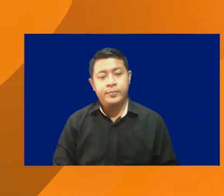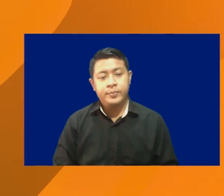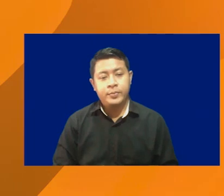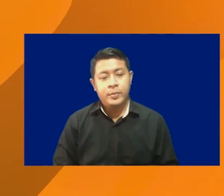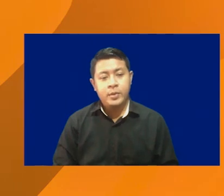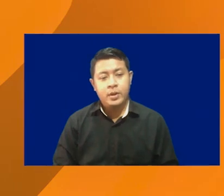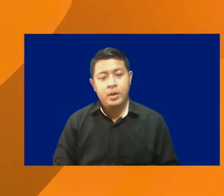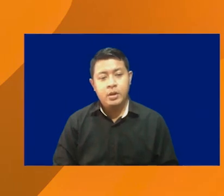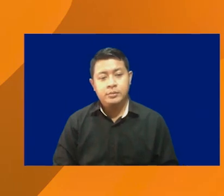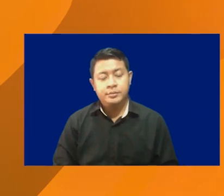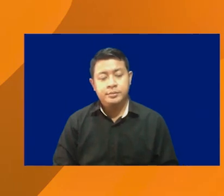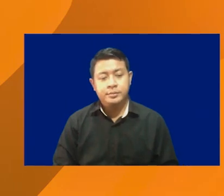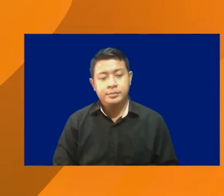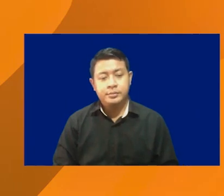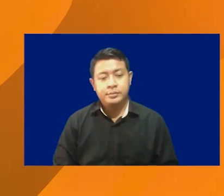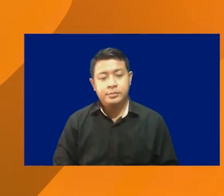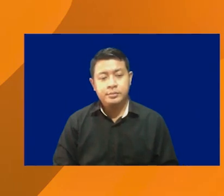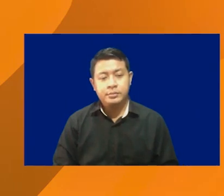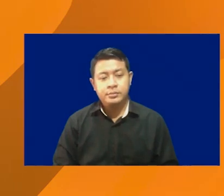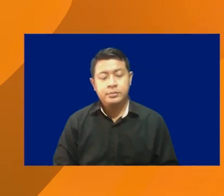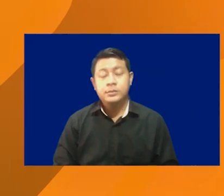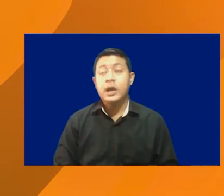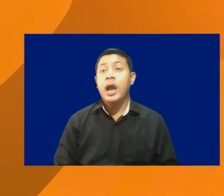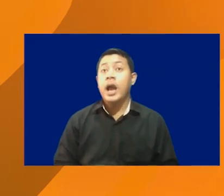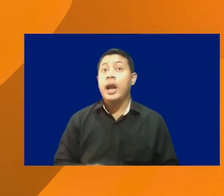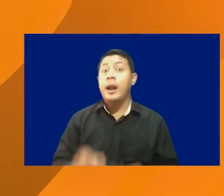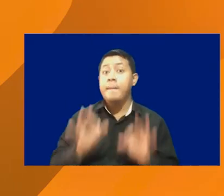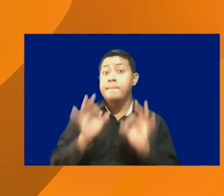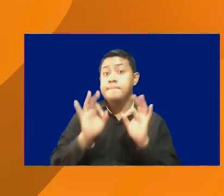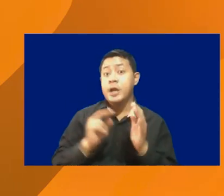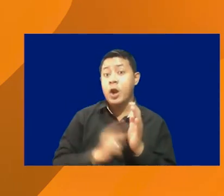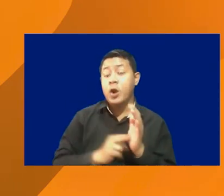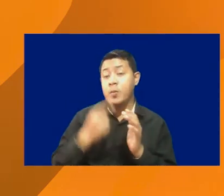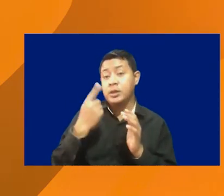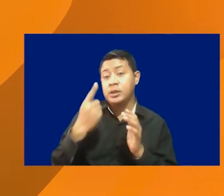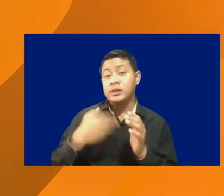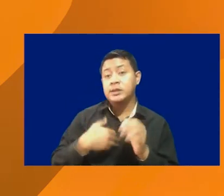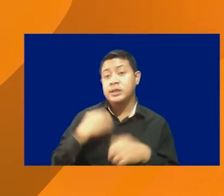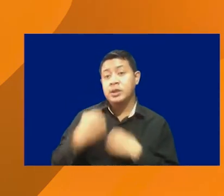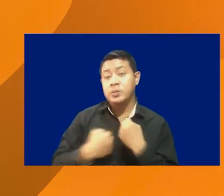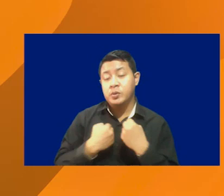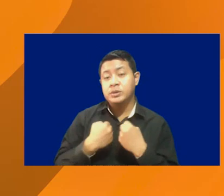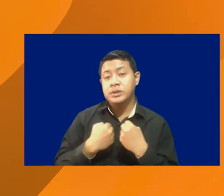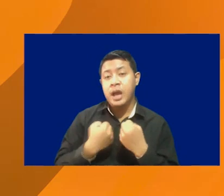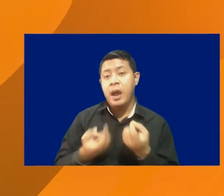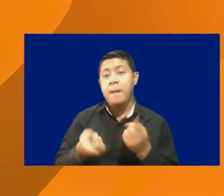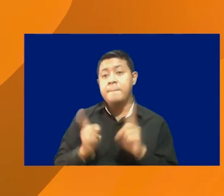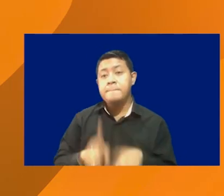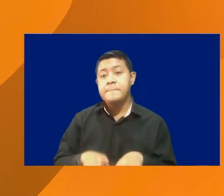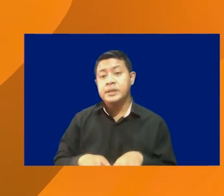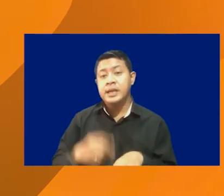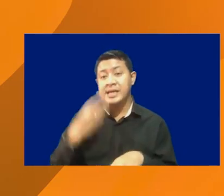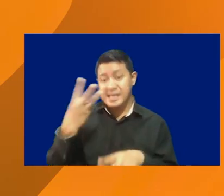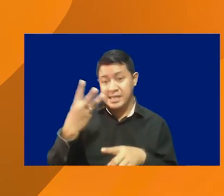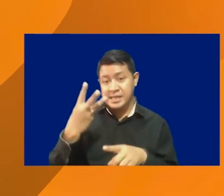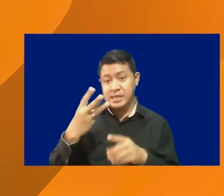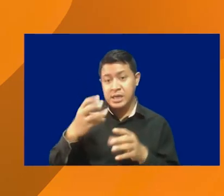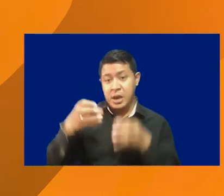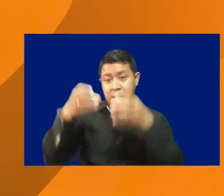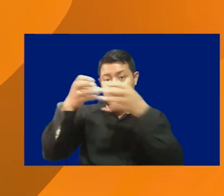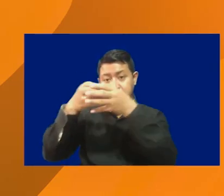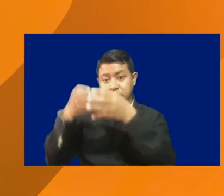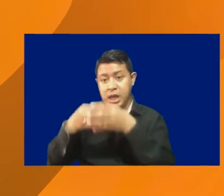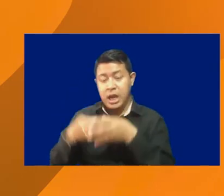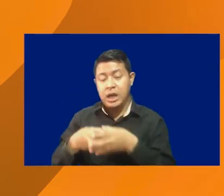tak acuh. Nah, berhubung tadi pendidikan itu nomor satu, maka saya selalu berusaha